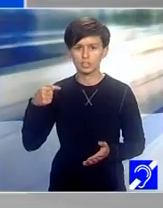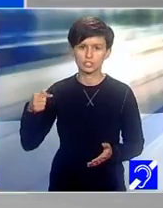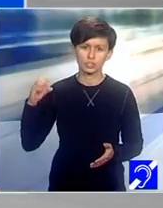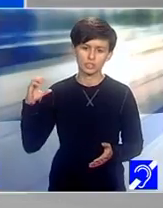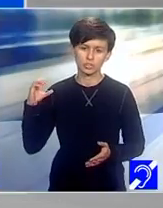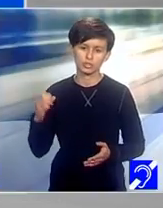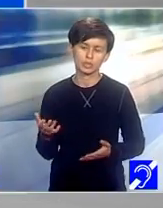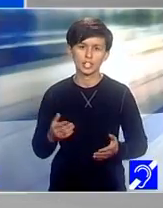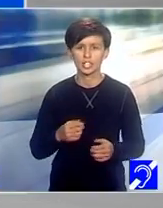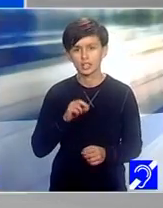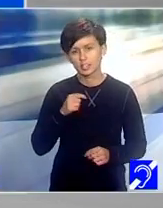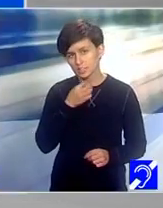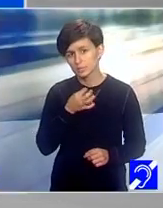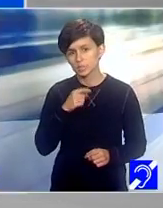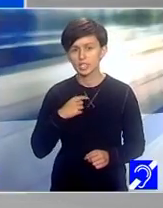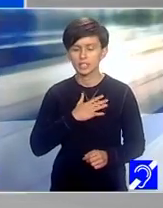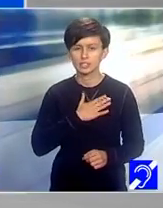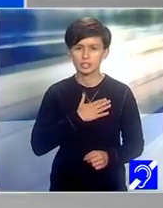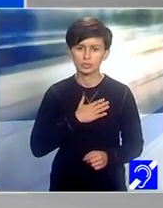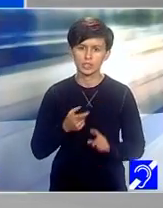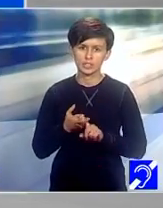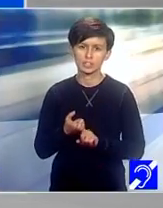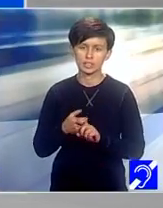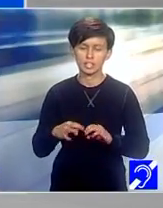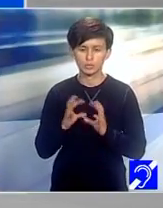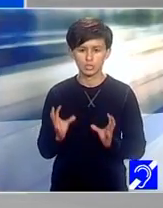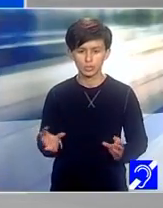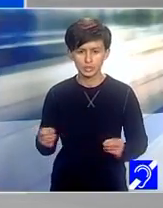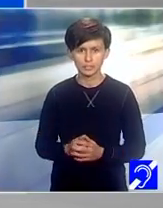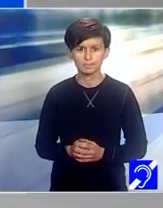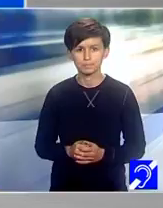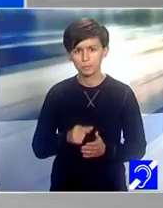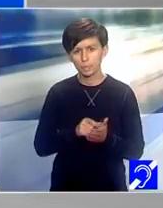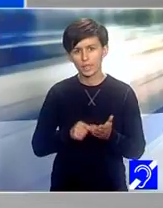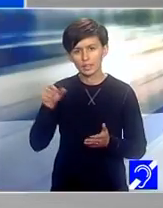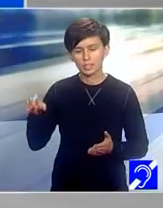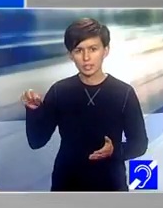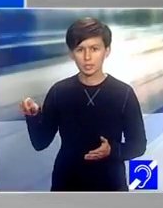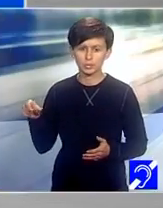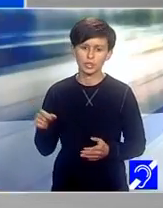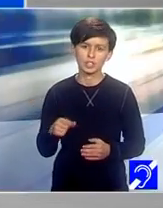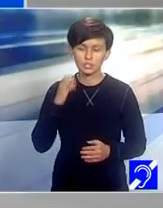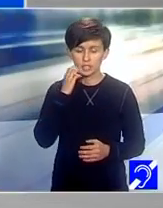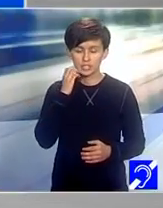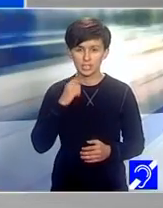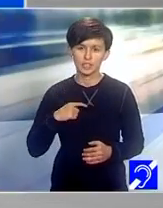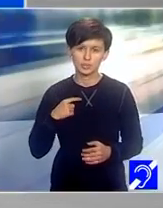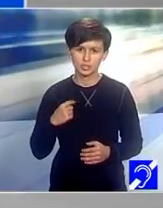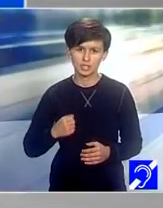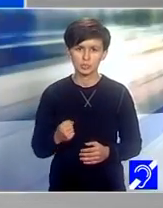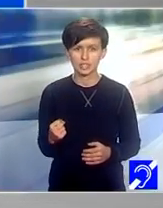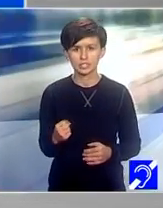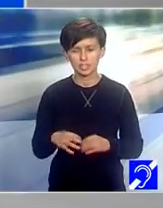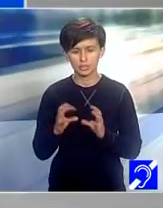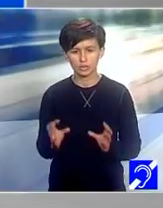din sufletul neamului românesc. De la poetul țărănimii, rămânem în zona satului românesc, de această dată cu